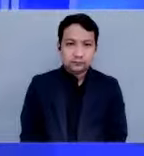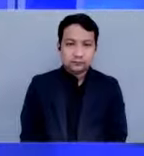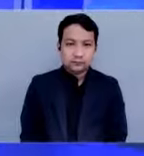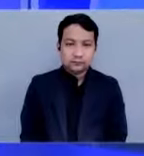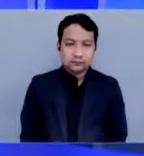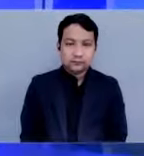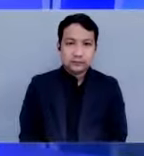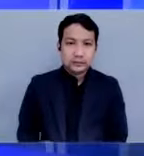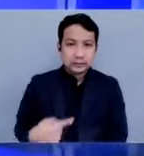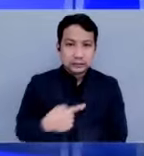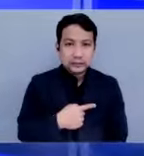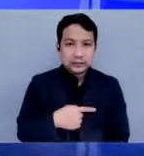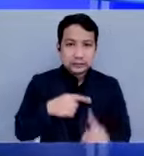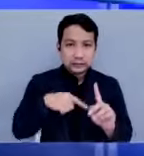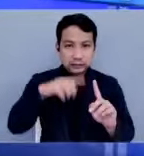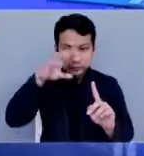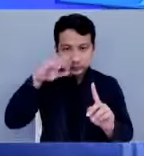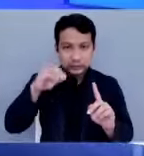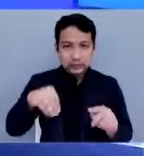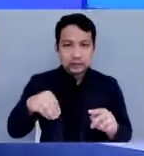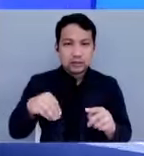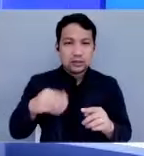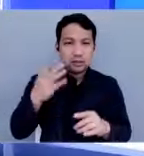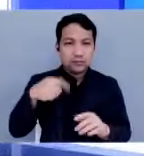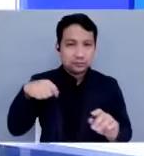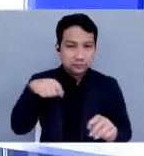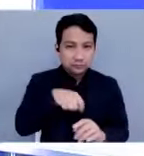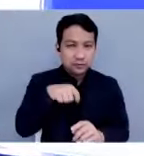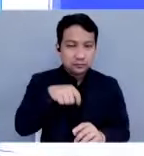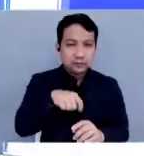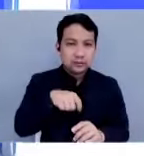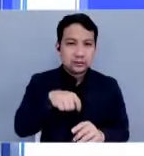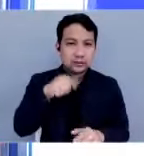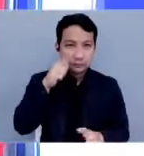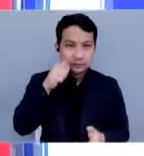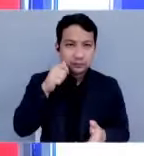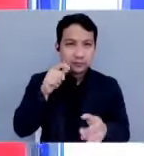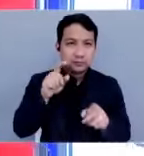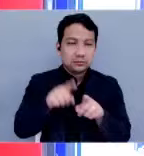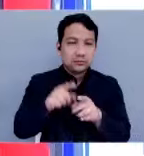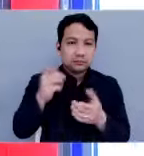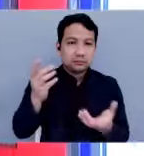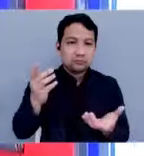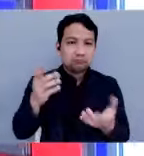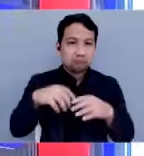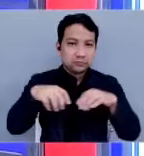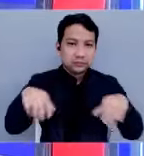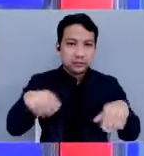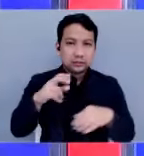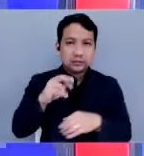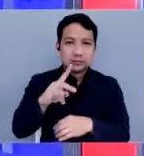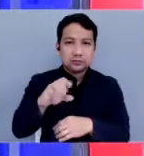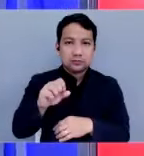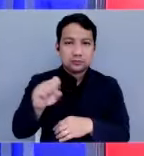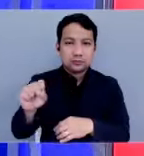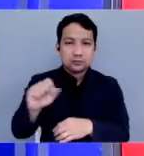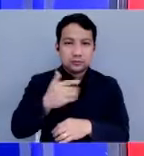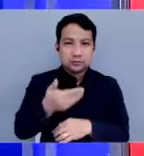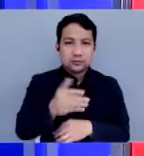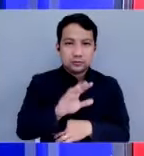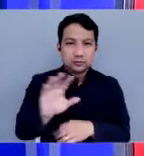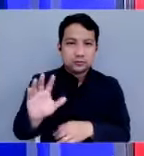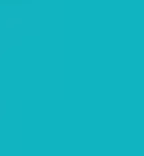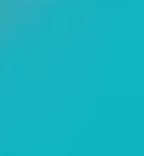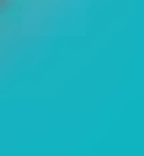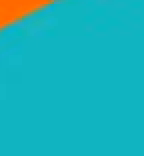sugatan ang isang lalaki matapos pagsasaksakin ng kanyang babaeng kapitbahay sa Navotas. Nasa frontline ng balitang yan, si Hannibal